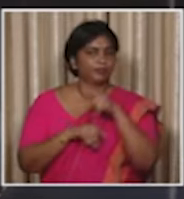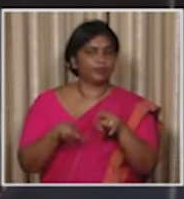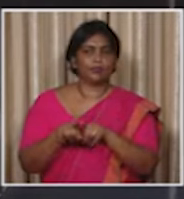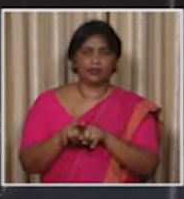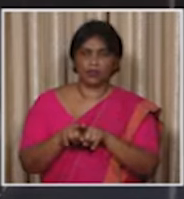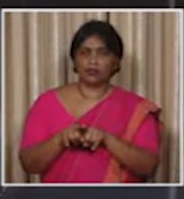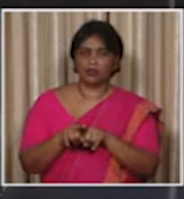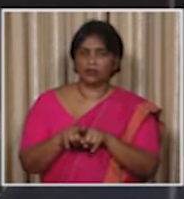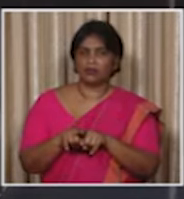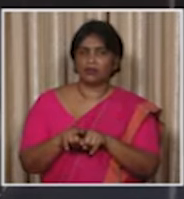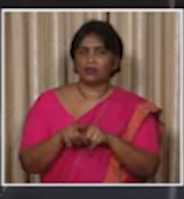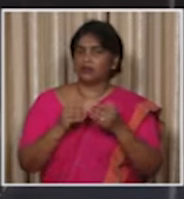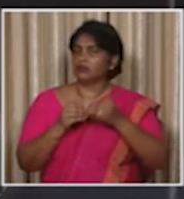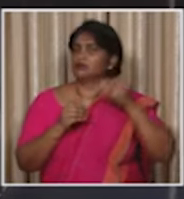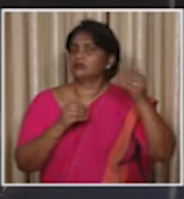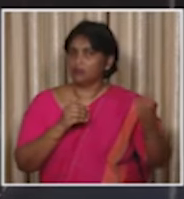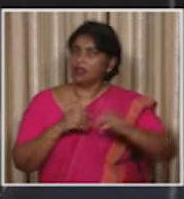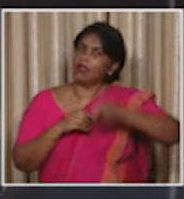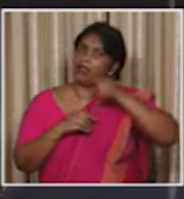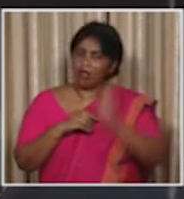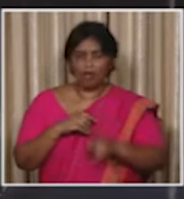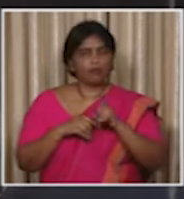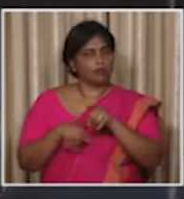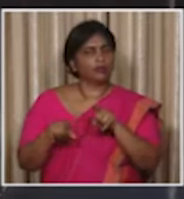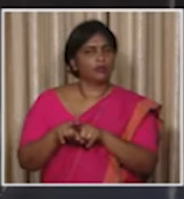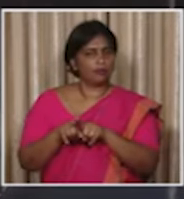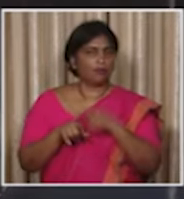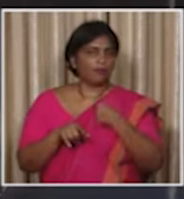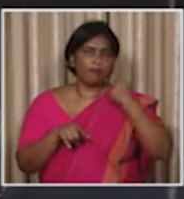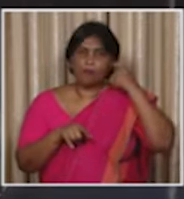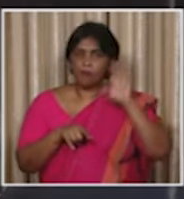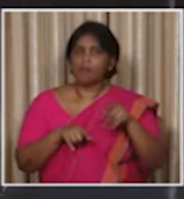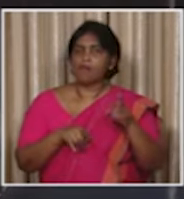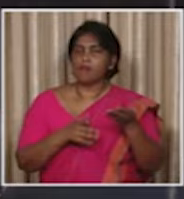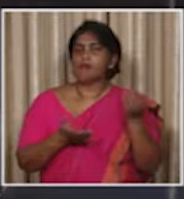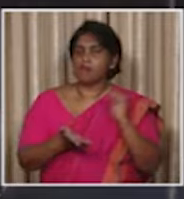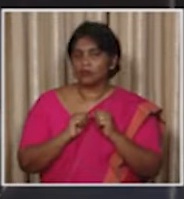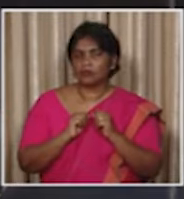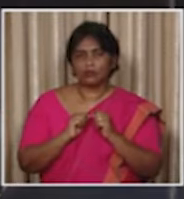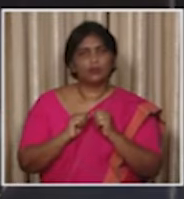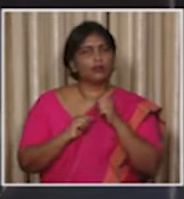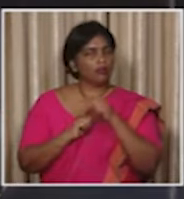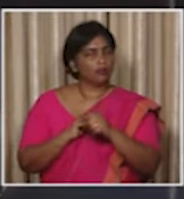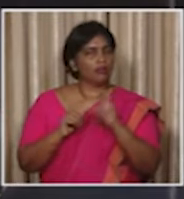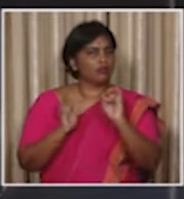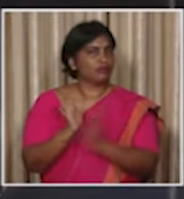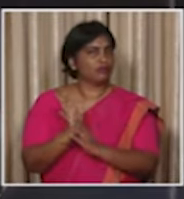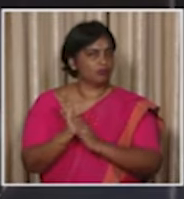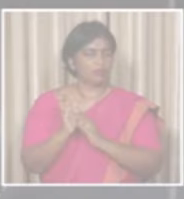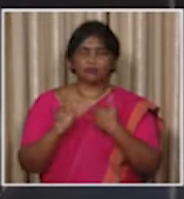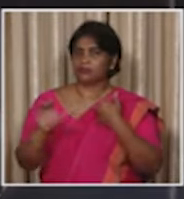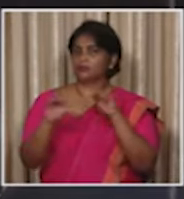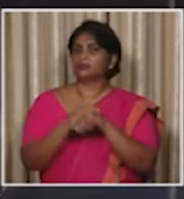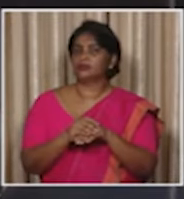අපි මේ දීර්ඝ කිරීම අනුමත කරාට අපි බලාපොරොත්තු වෙනවා උව නැවතත් කැඳවලා කාරක සභාවකට